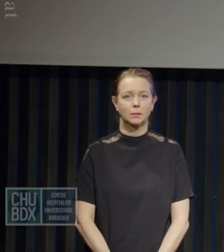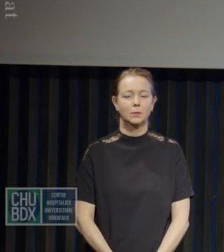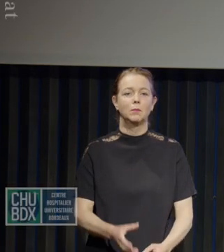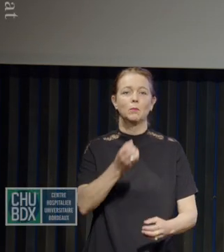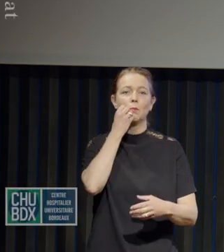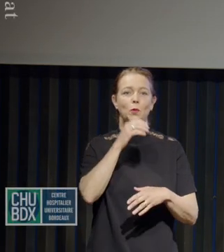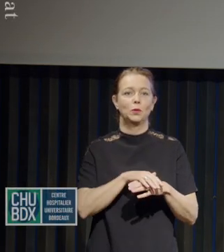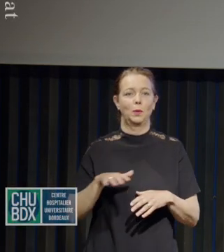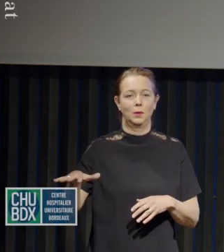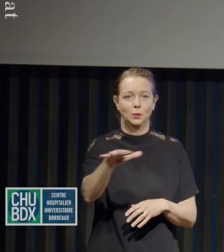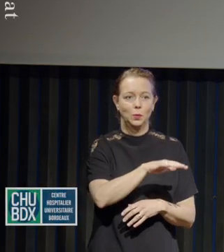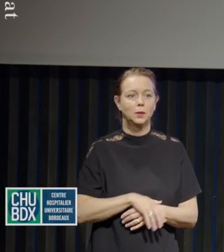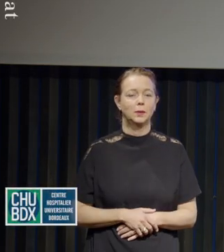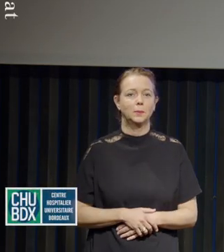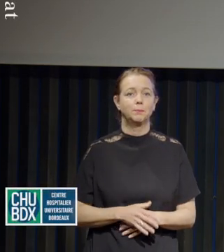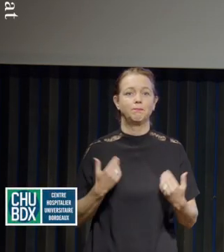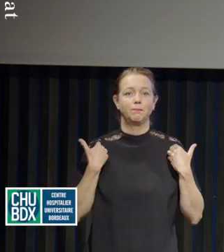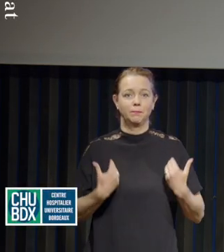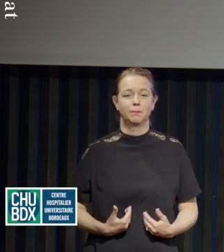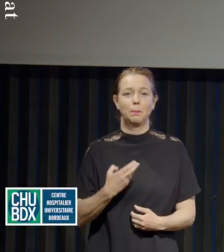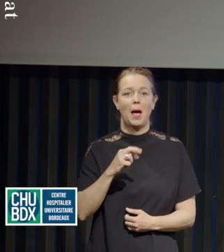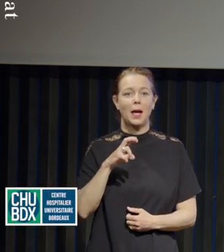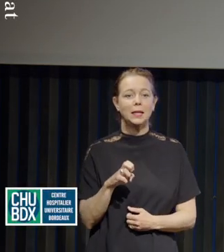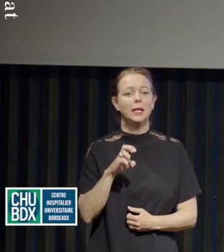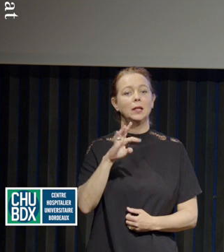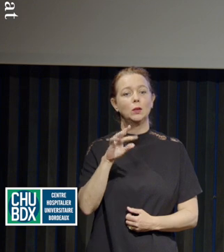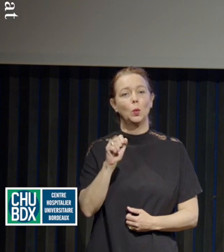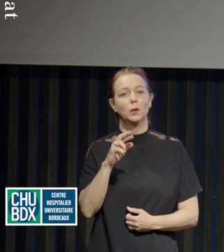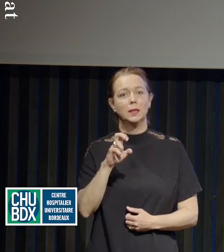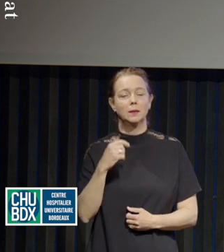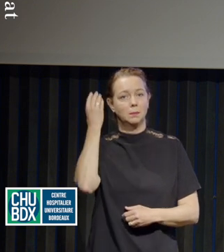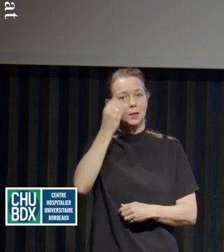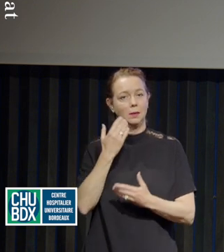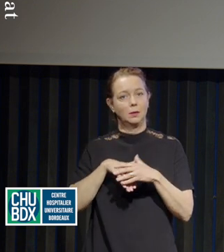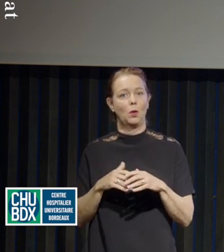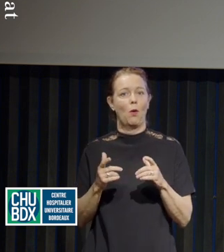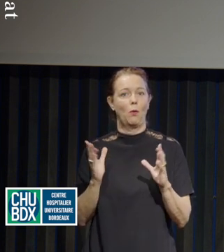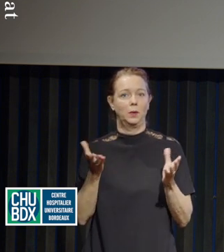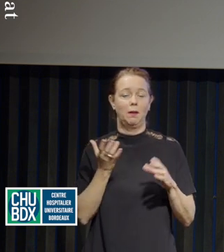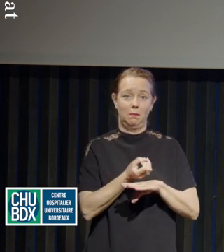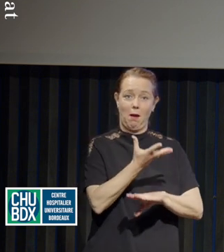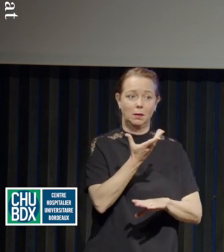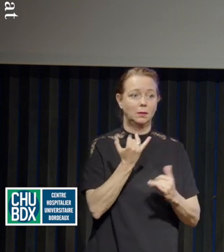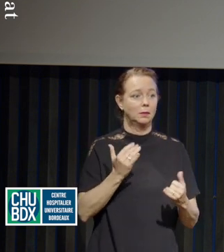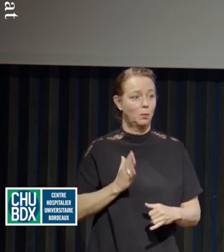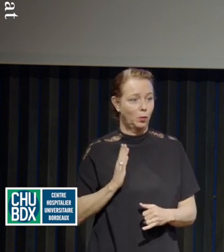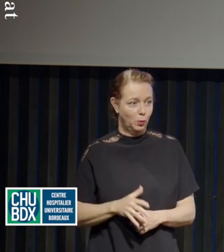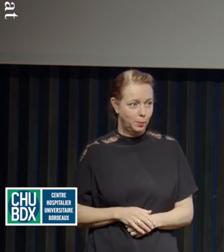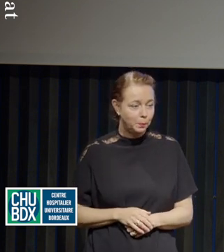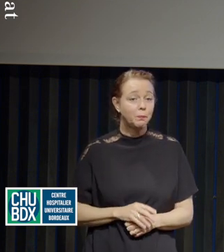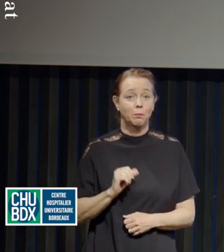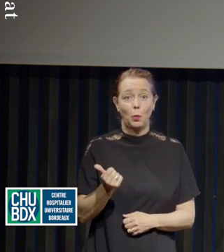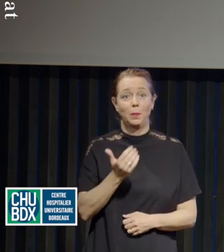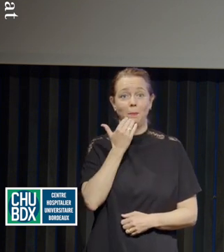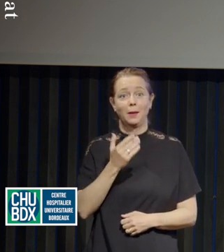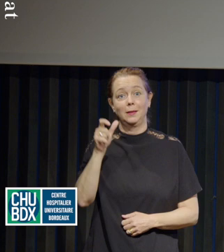Bonsoir à tous. Donc, je suis Marie Tournier, je suis psychiatre à l'hôpital Charles Perrin à Bordeaux et je vais commencer par remercier